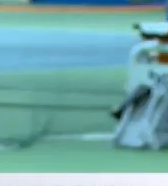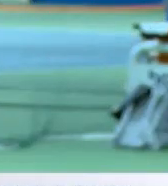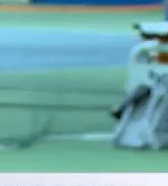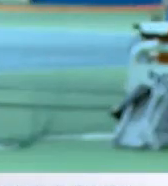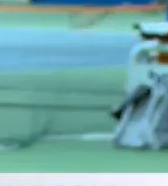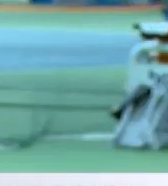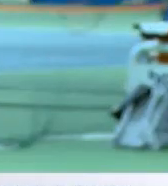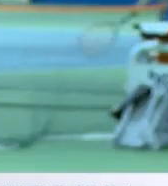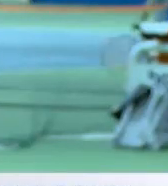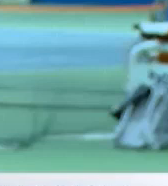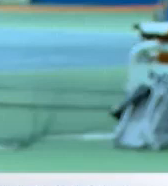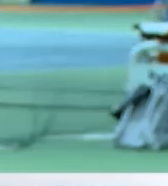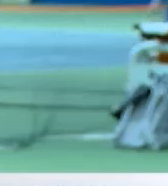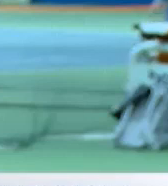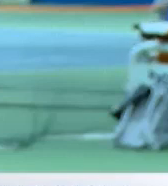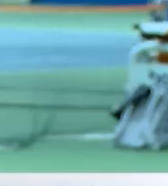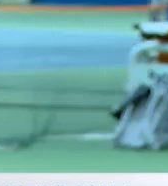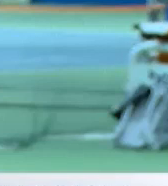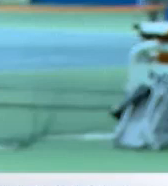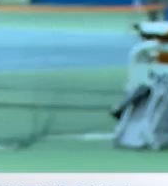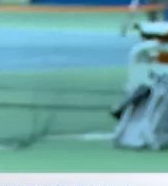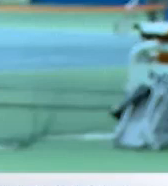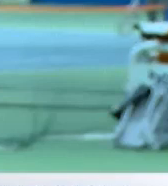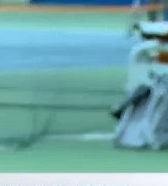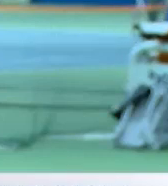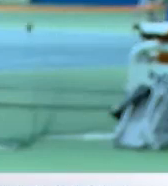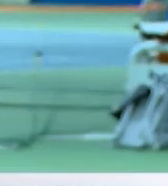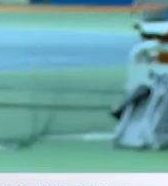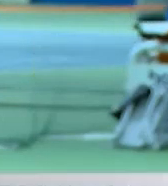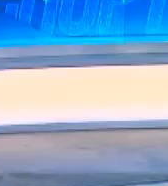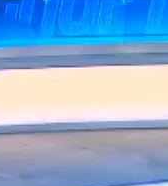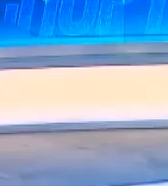Сондықтан Тәжболатовқа қолдау мен бәсекелестік қажет.